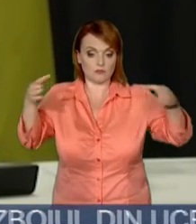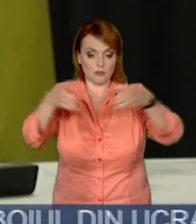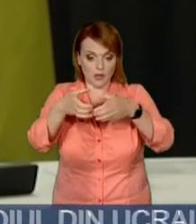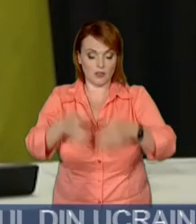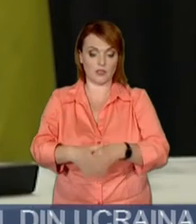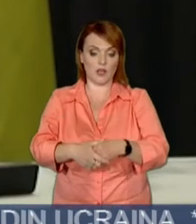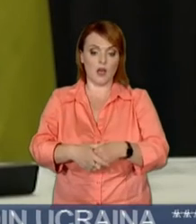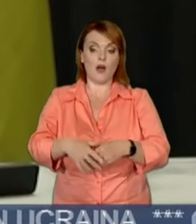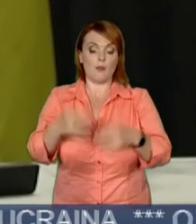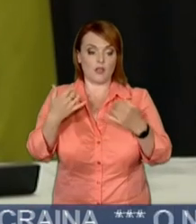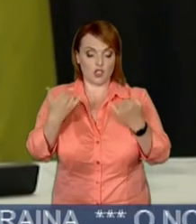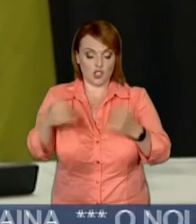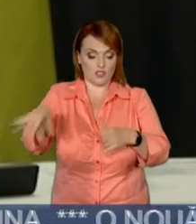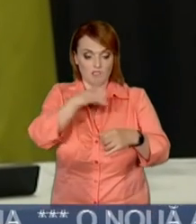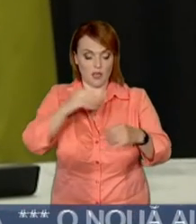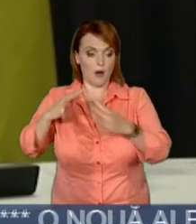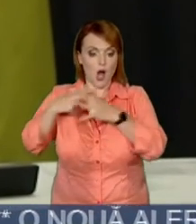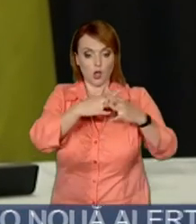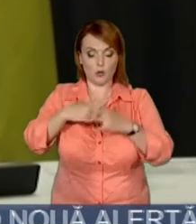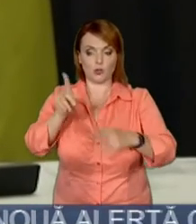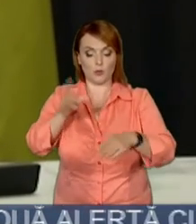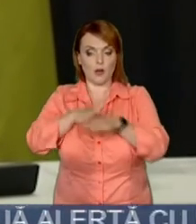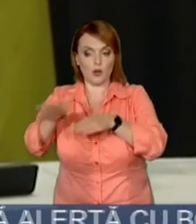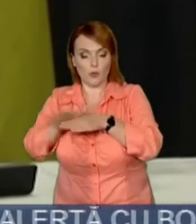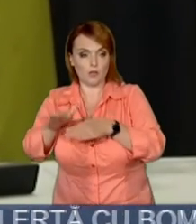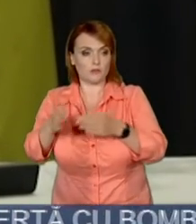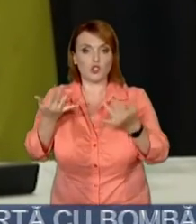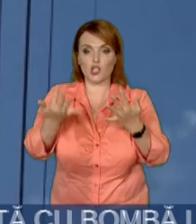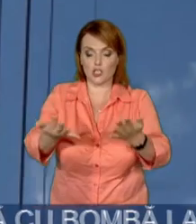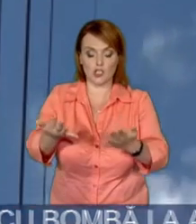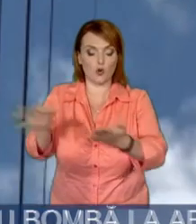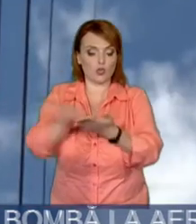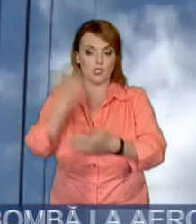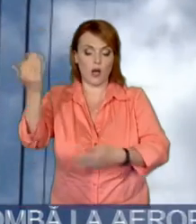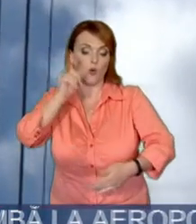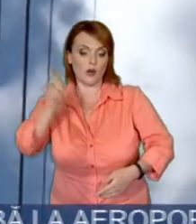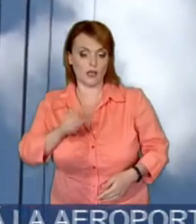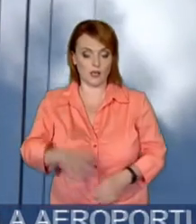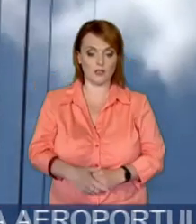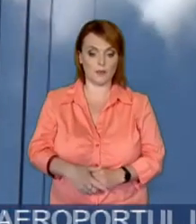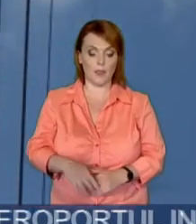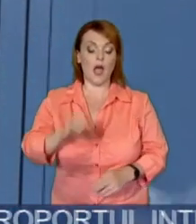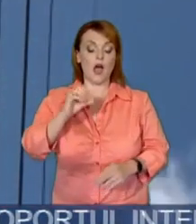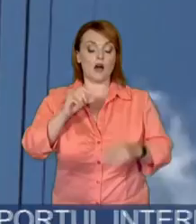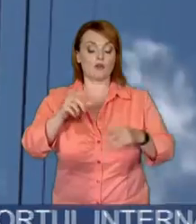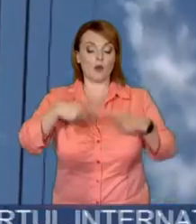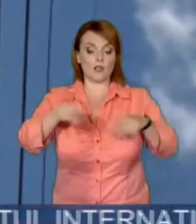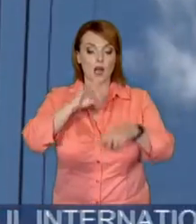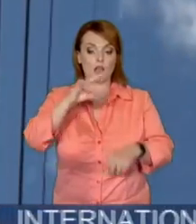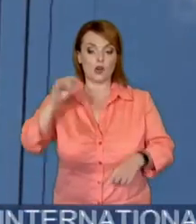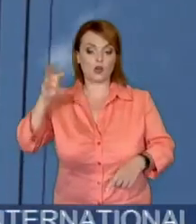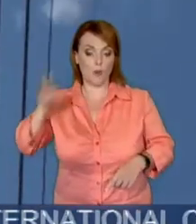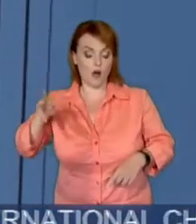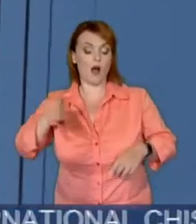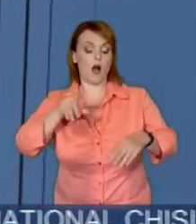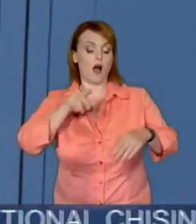lume liberă care se luptă pentru a îndeplini cerințele cele mai urgente ale Ucrainei. Agenția ucraineană Energoatom a acuzat forțele